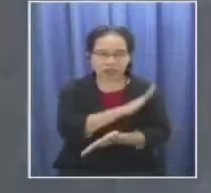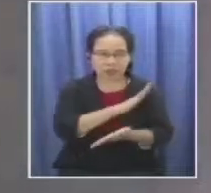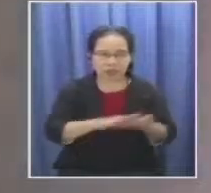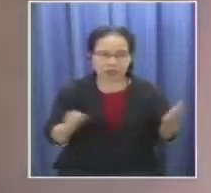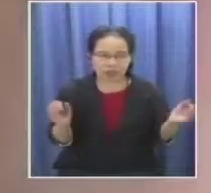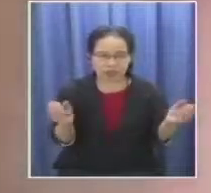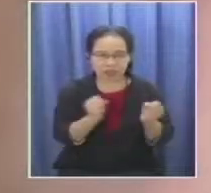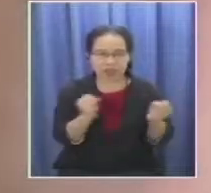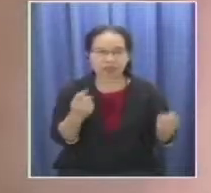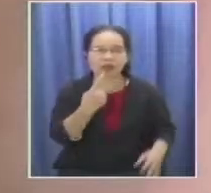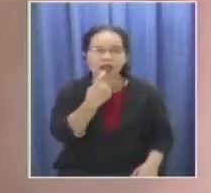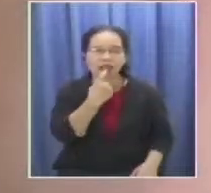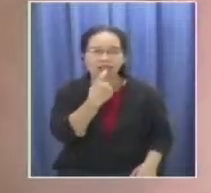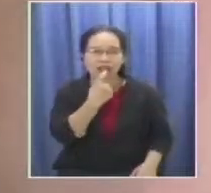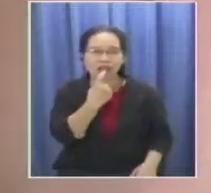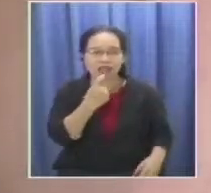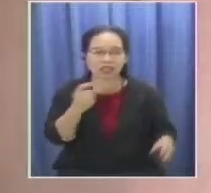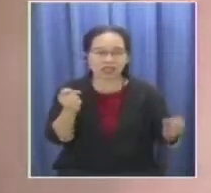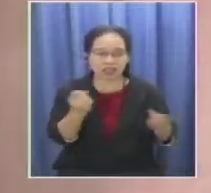kɔso wɔ hɔ no